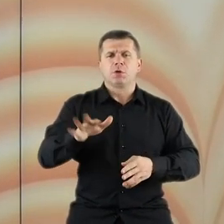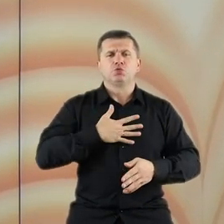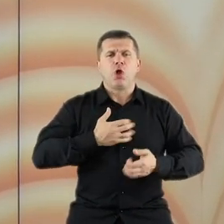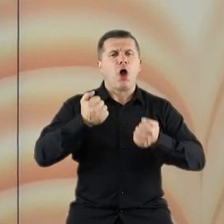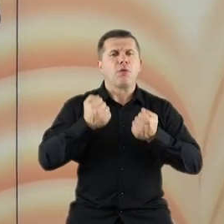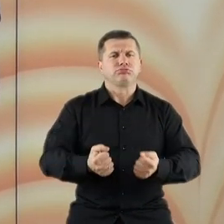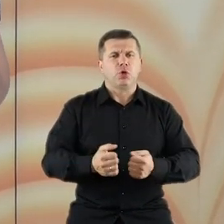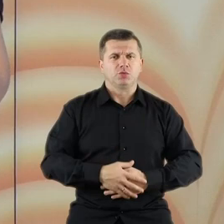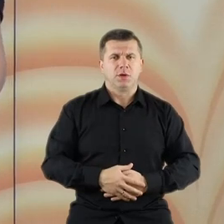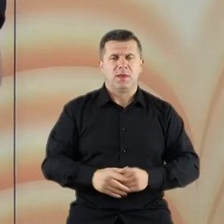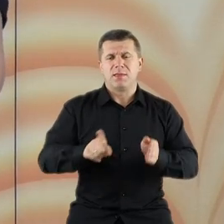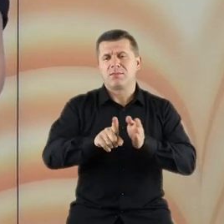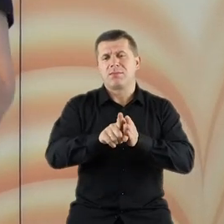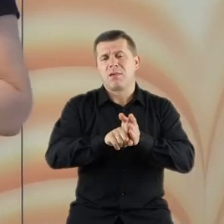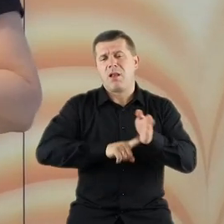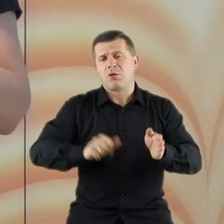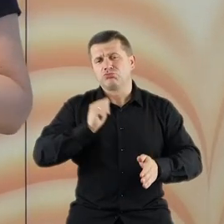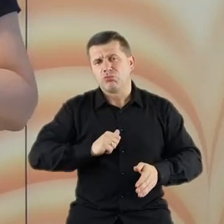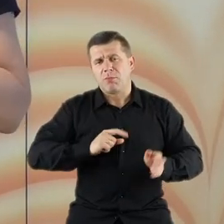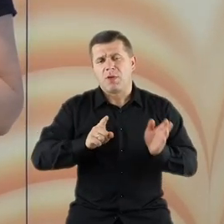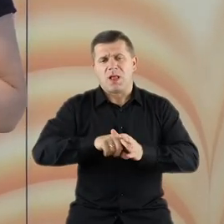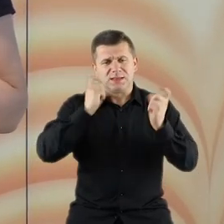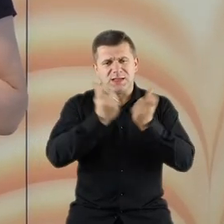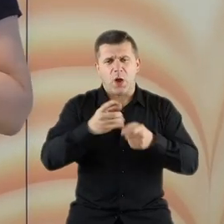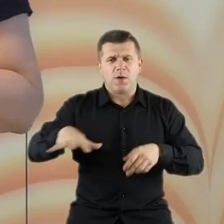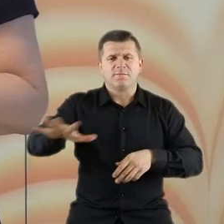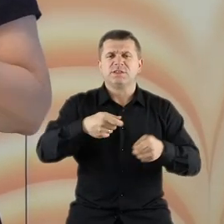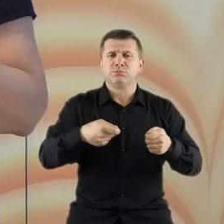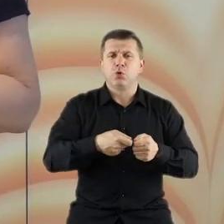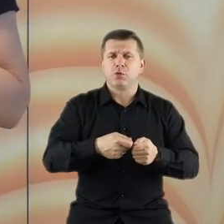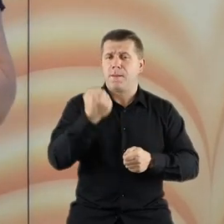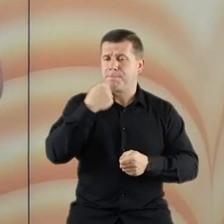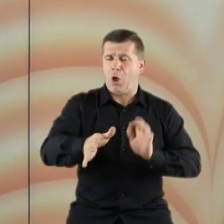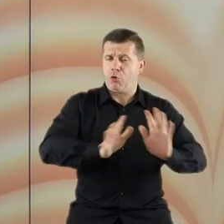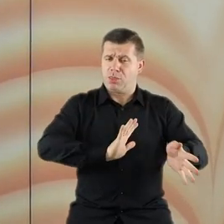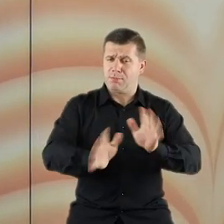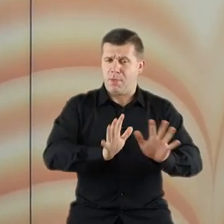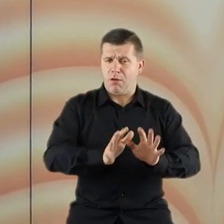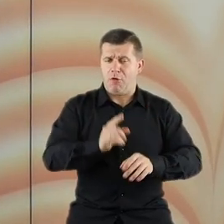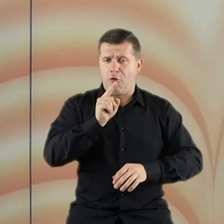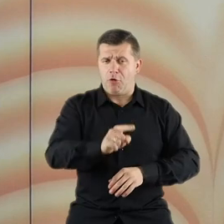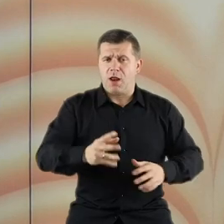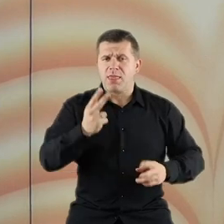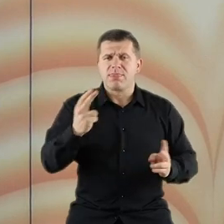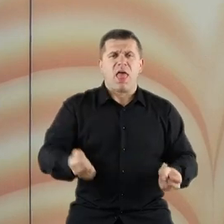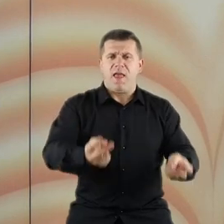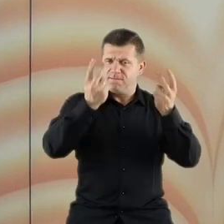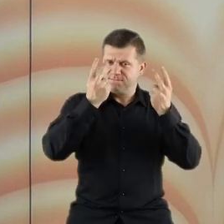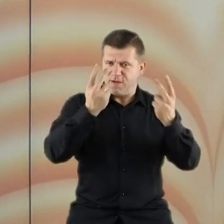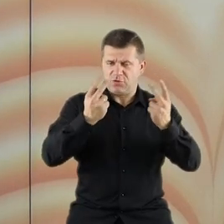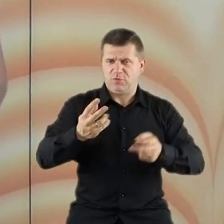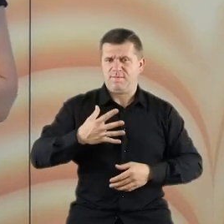obciążeniem jakby dla siebie dla całej wspólnoty Dlatego bardzo dbano o to by te